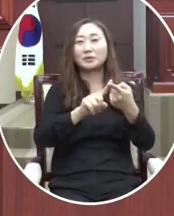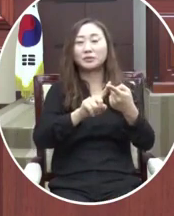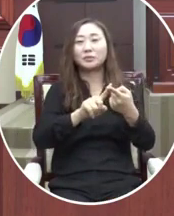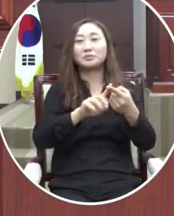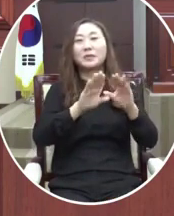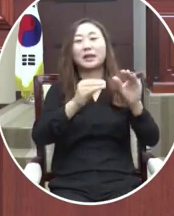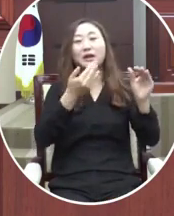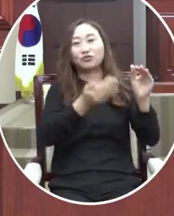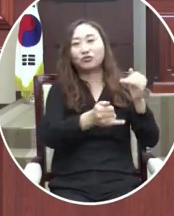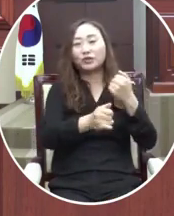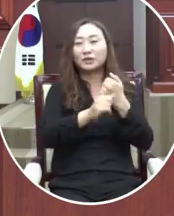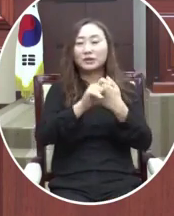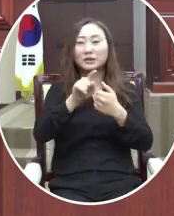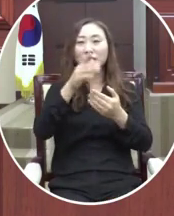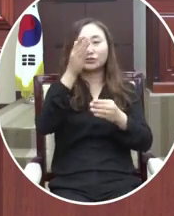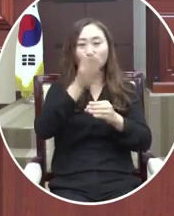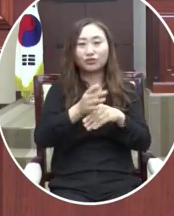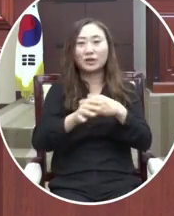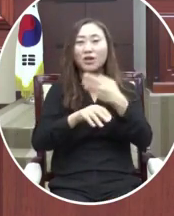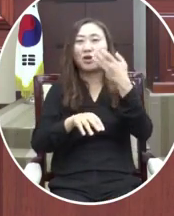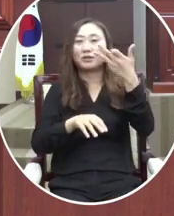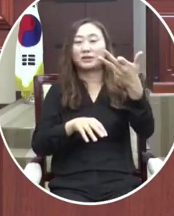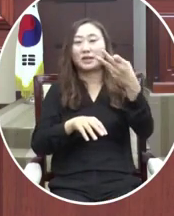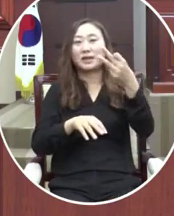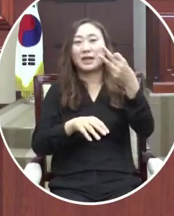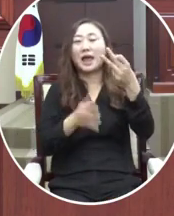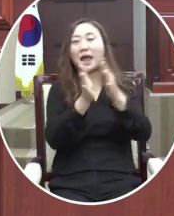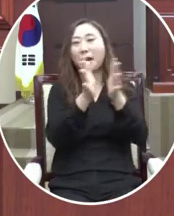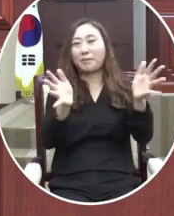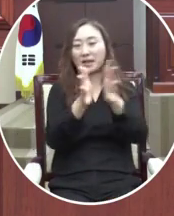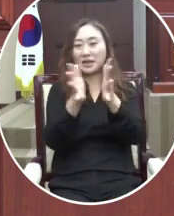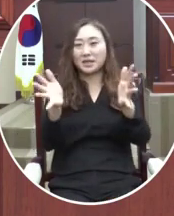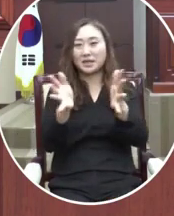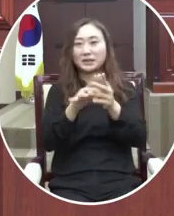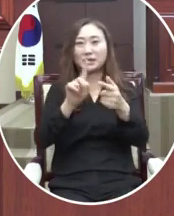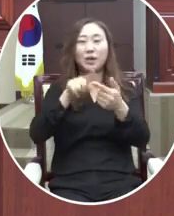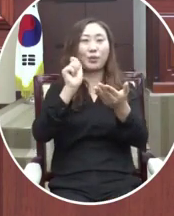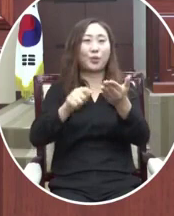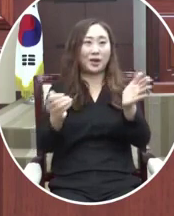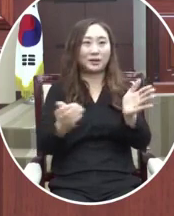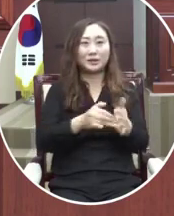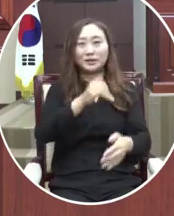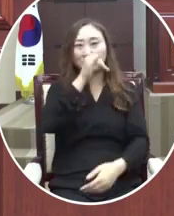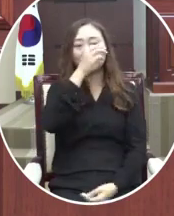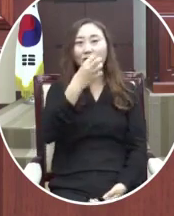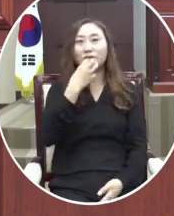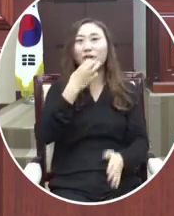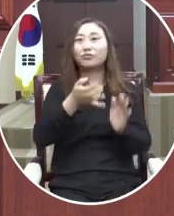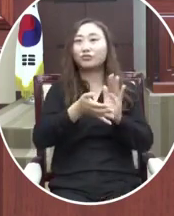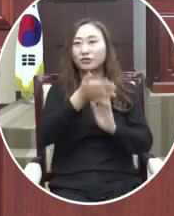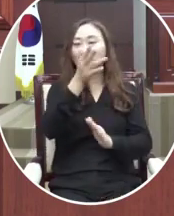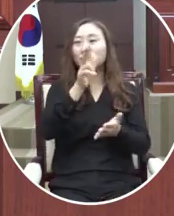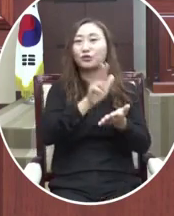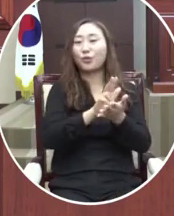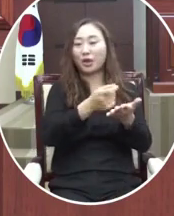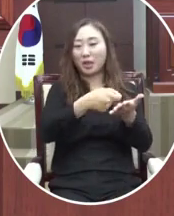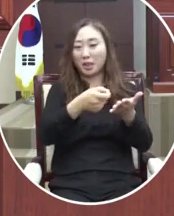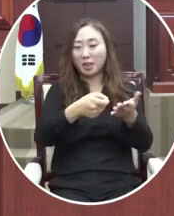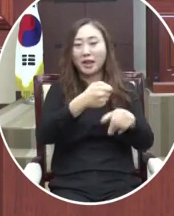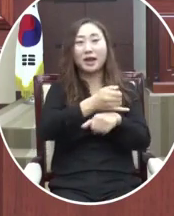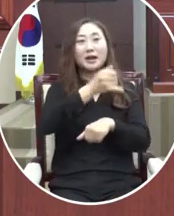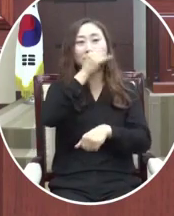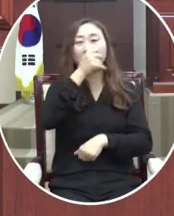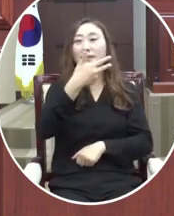결과 13개 단지가 안전진단을 통과할 수 있었습니다 아울러 서울시 조례개정 촉구 서명 운동을 통해